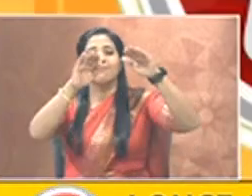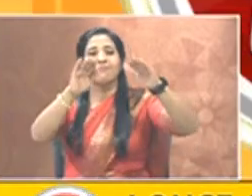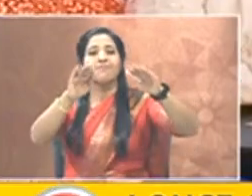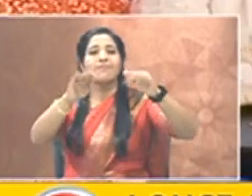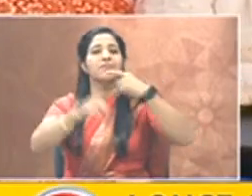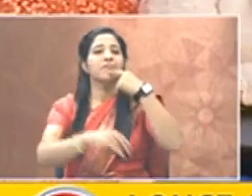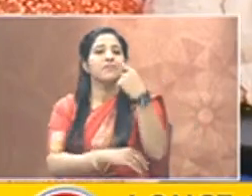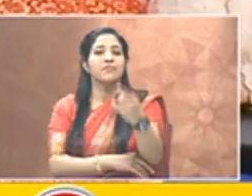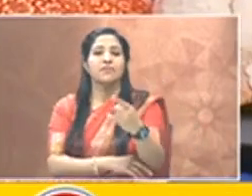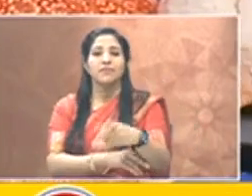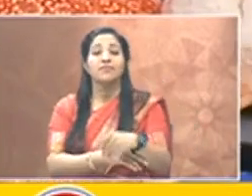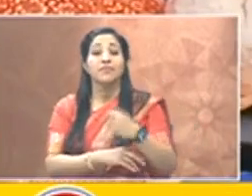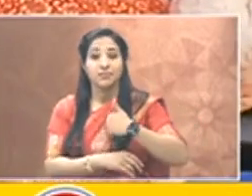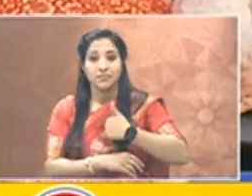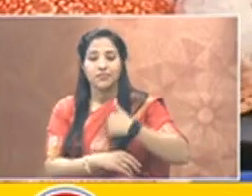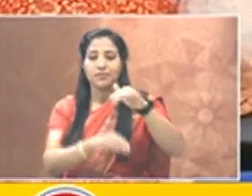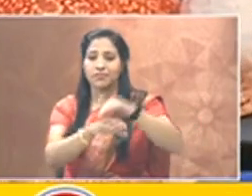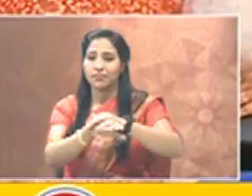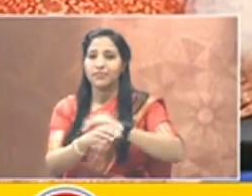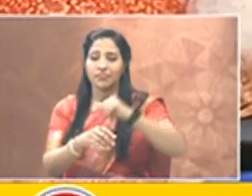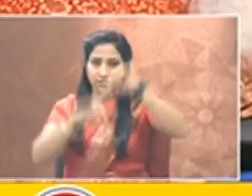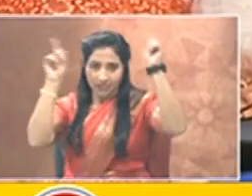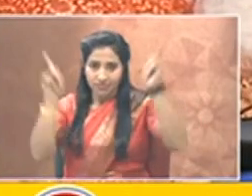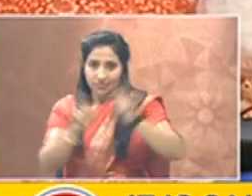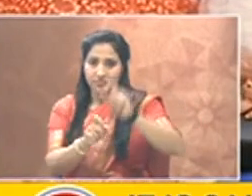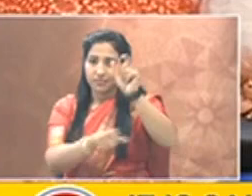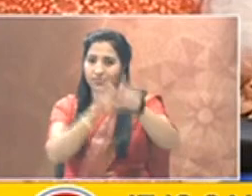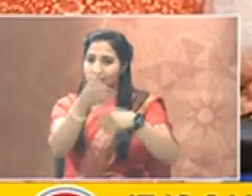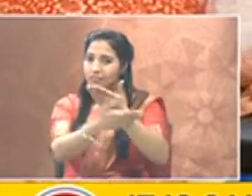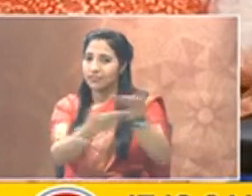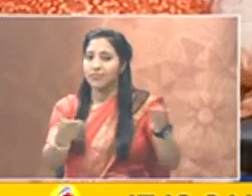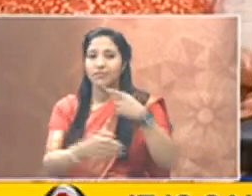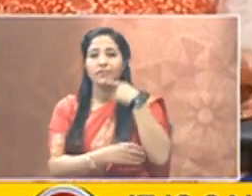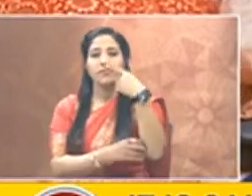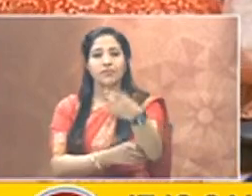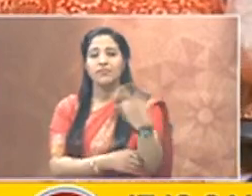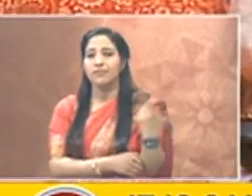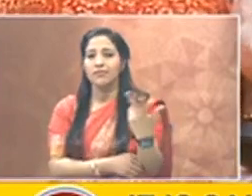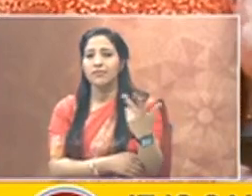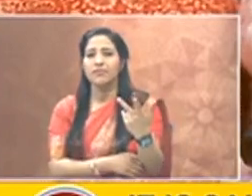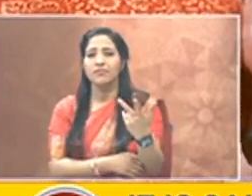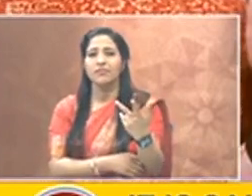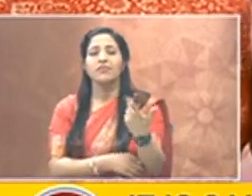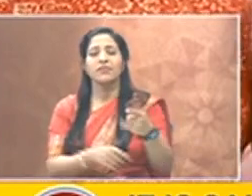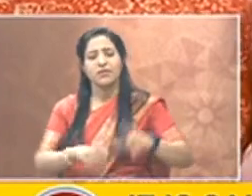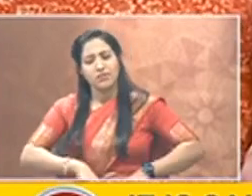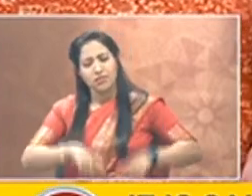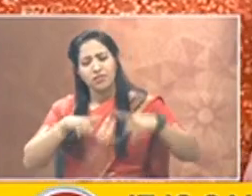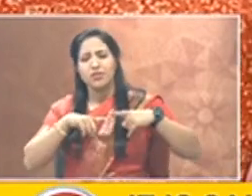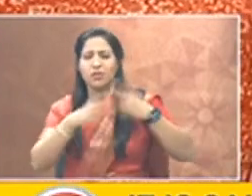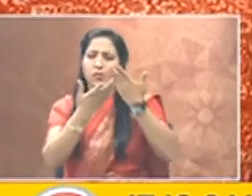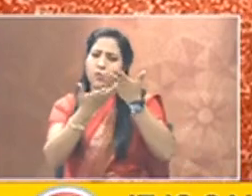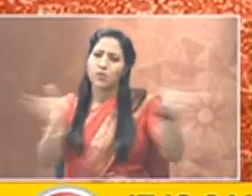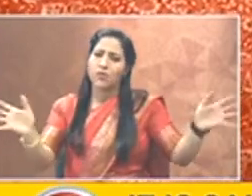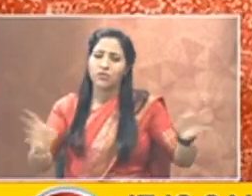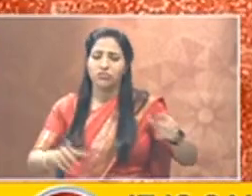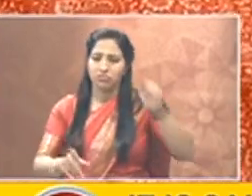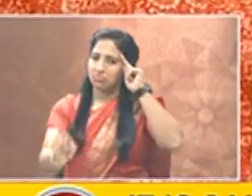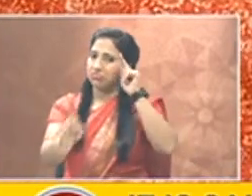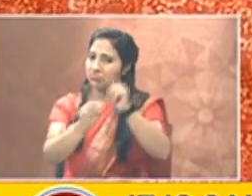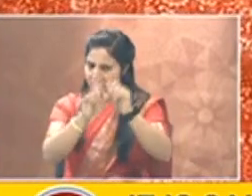हूं। मेरे प्यारे देशवासियों, कहते हैं हर जीवन का एक लक्ष्य होता